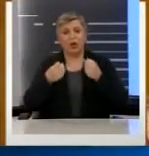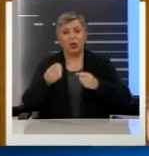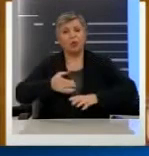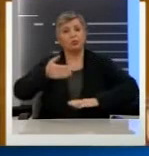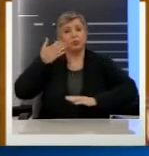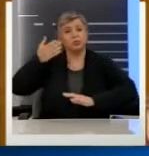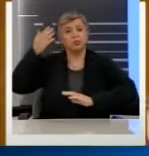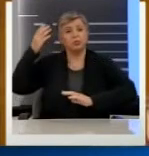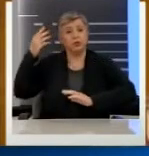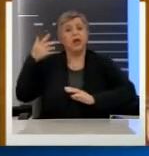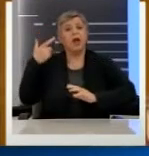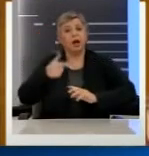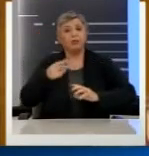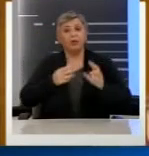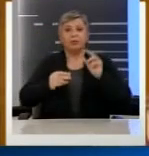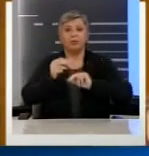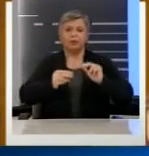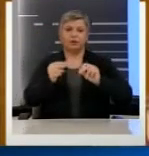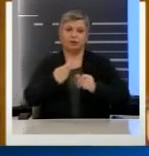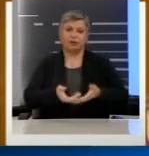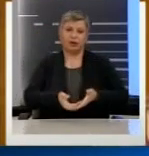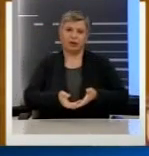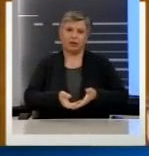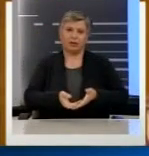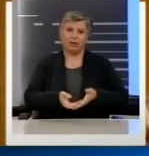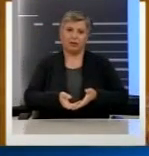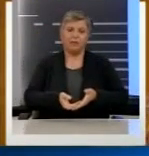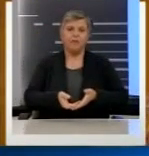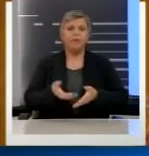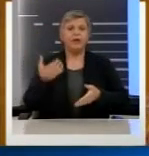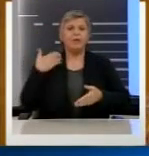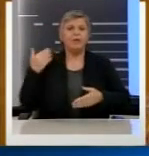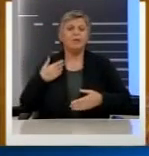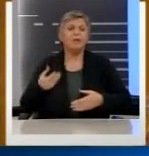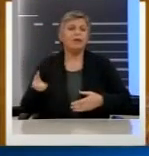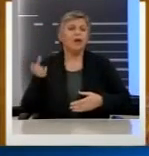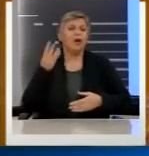συζητάμε με την ίδια ένταση. Ακούστηκε προηγούμενα